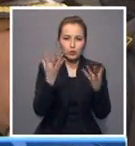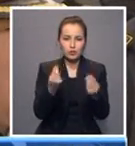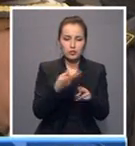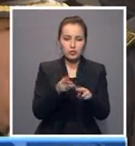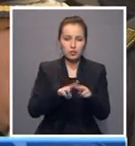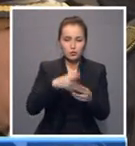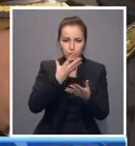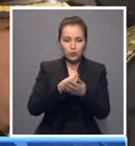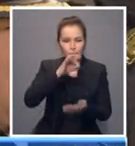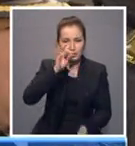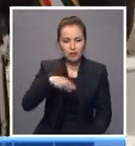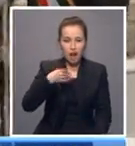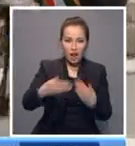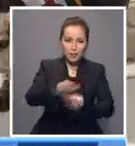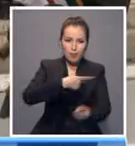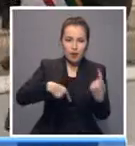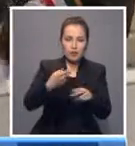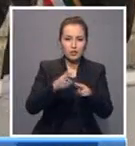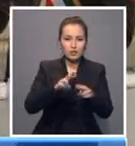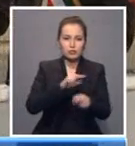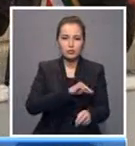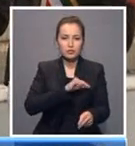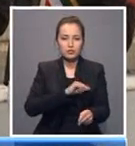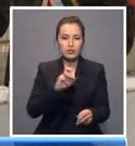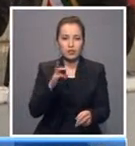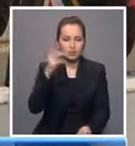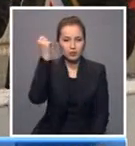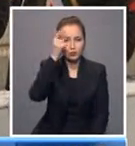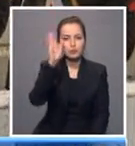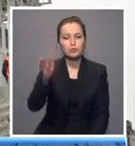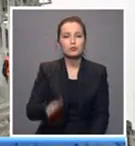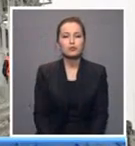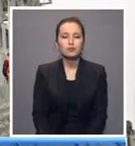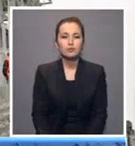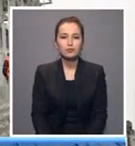тәжірибе алмасып, өзара бірлесіп атқаратын іс-қимылдарды пысықтайды.